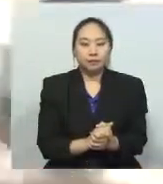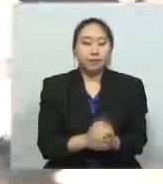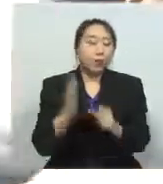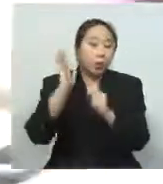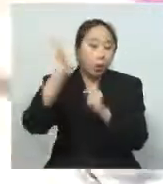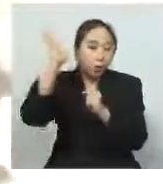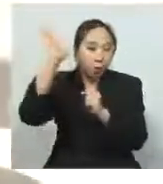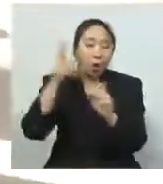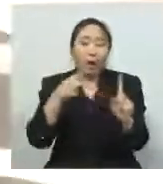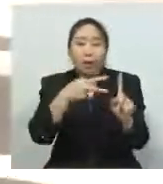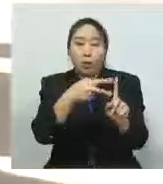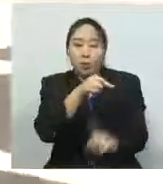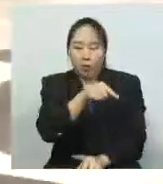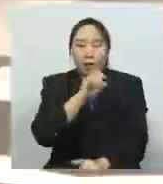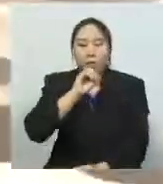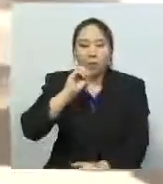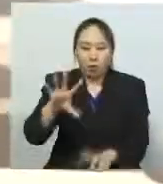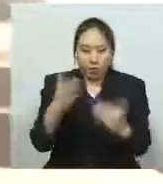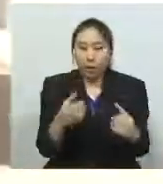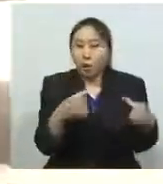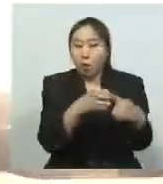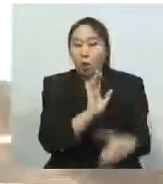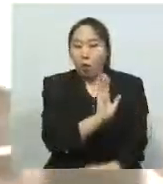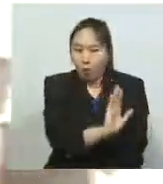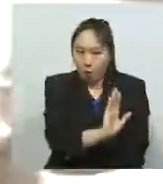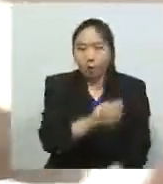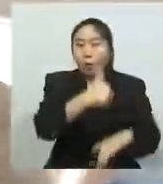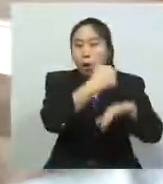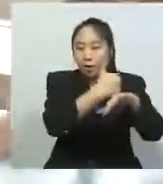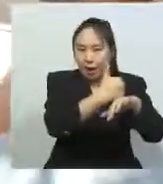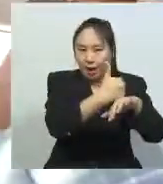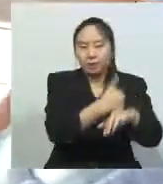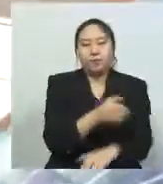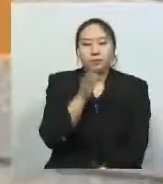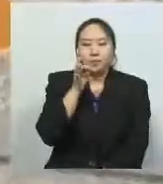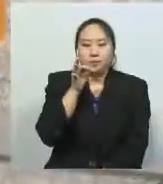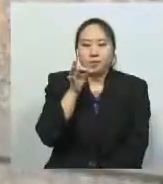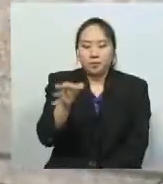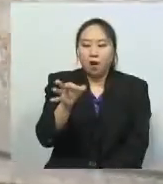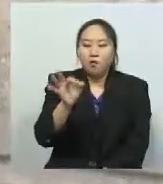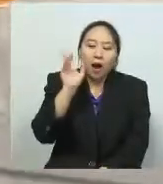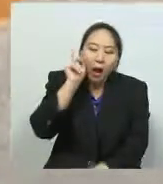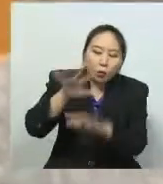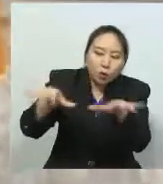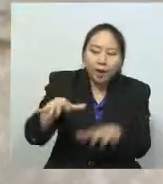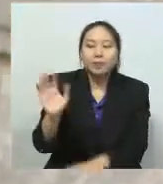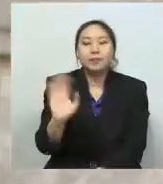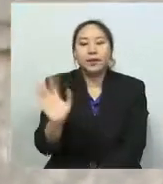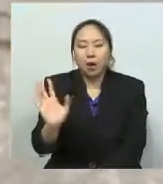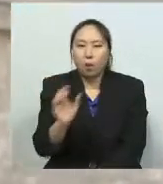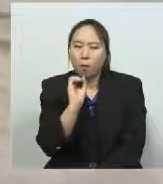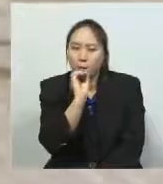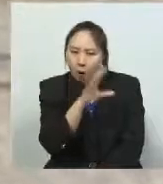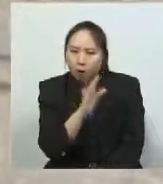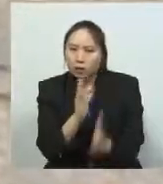โฆษกพรรคอนาคตใหม่ยืนยันนะคะว่าพรรคและนายธนาธรไม่ประสงค์จะฟ้องร้องดำเนินคดีกับสื่อมวลชนทั่วไปที่ติช